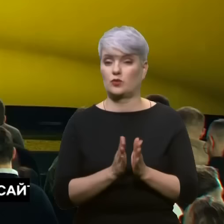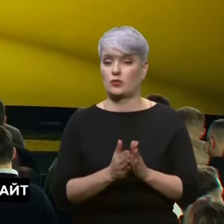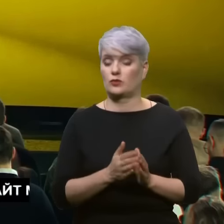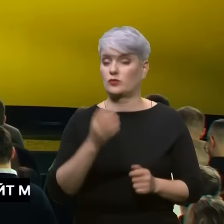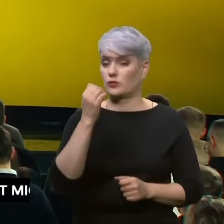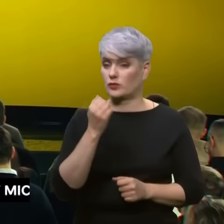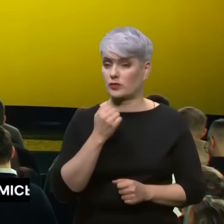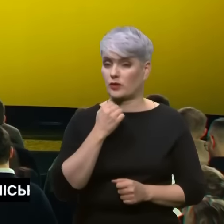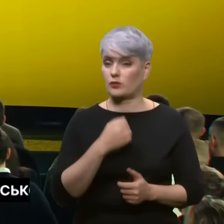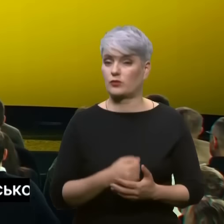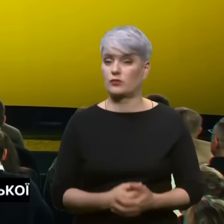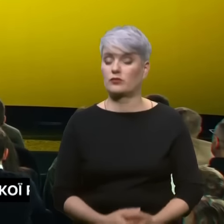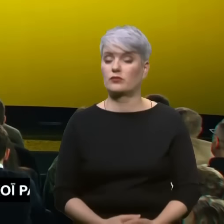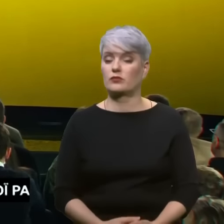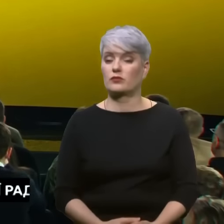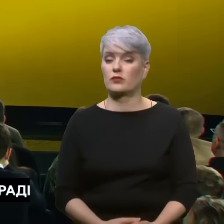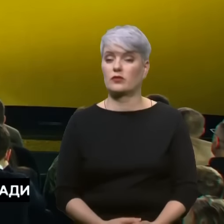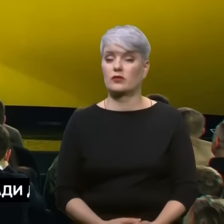Дякую.